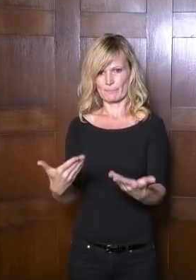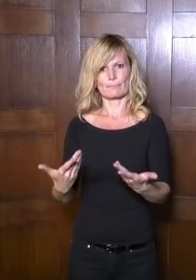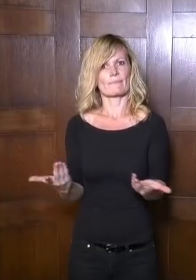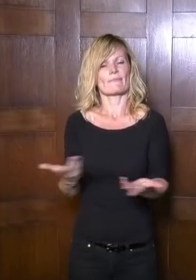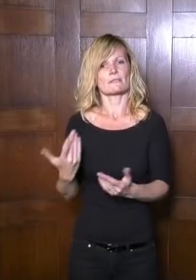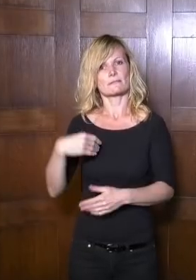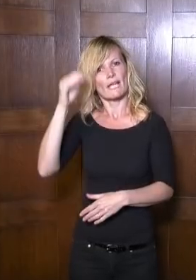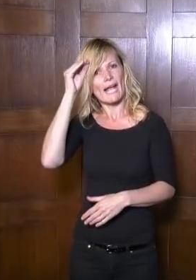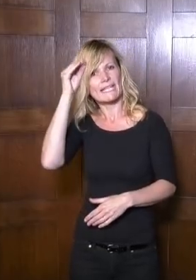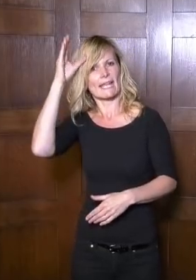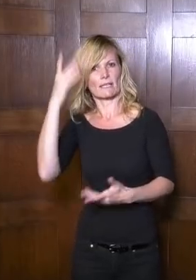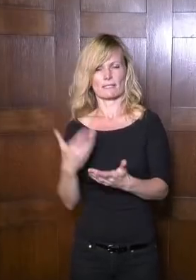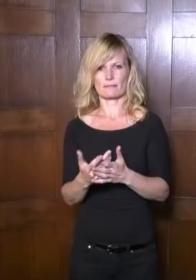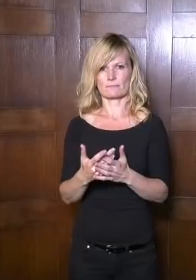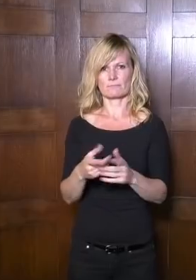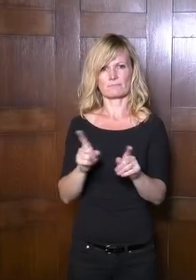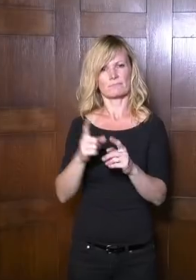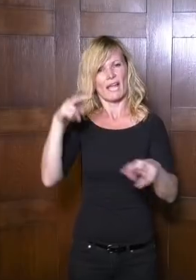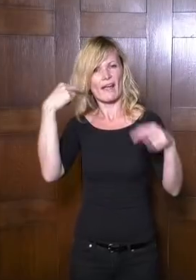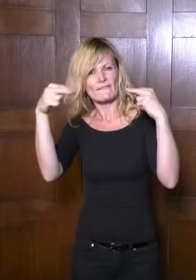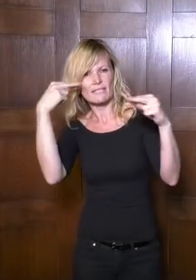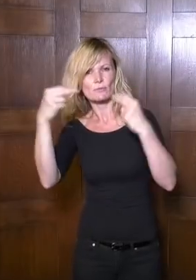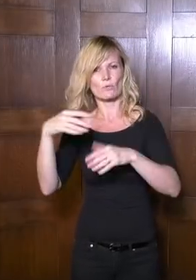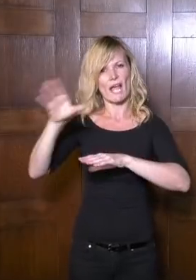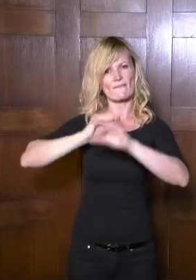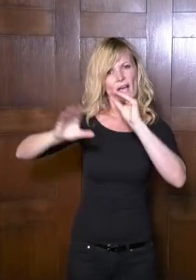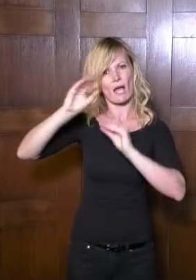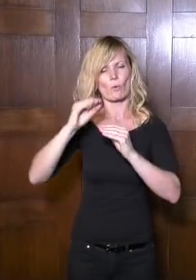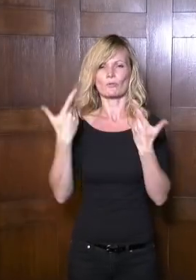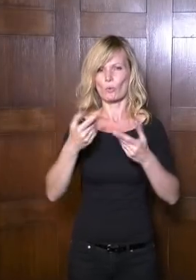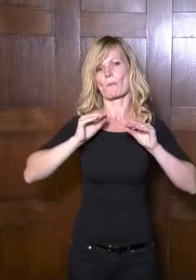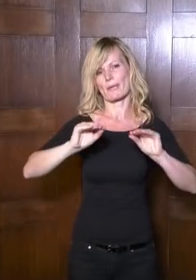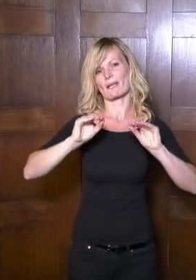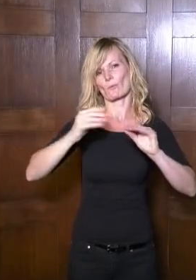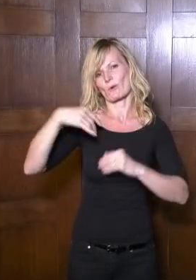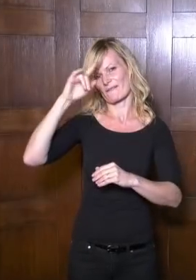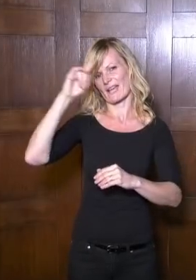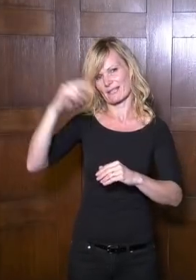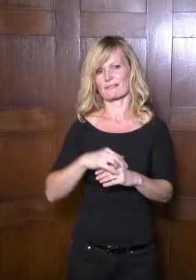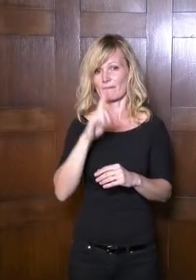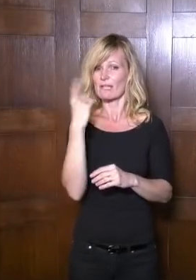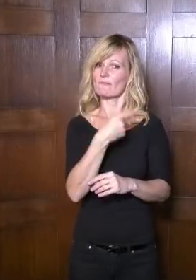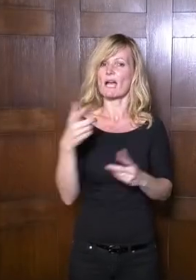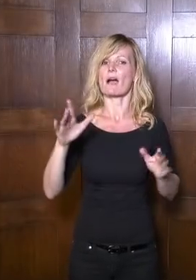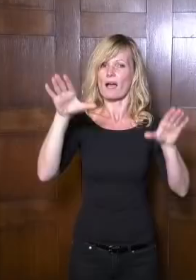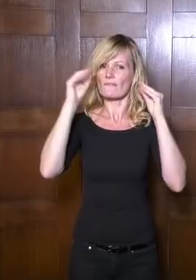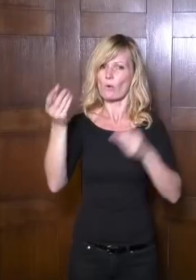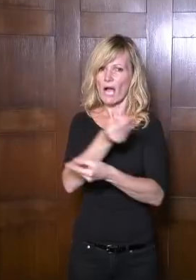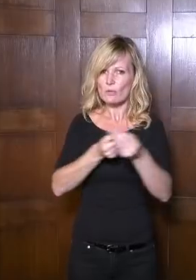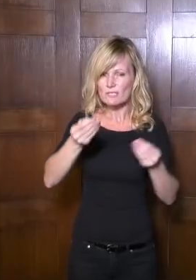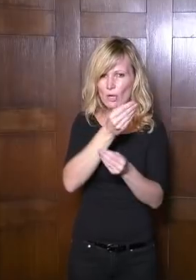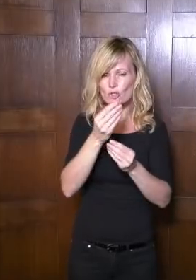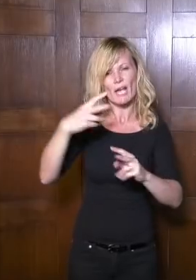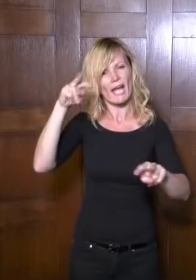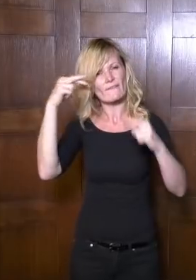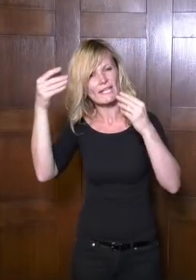Nicht? Erkenntnis ist reflektierte Erfahrung. Das weiß jeder Pädagoge. Wenn wir Erfahrungen ausgetauscht haben, sie reflektieren, gewinnen wir